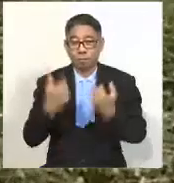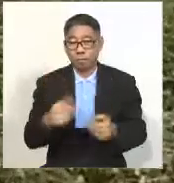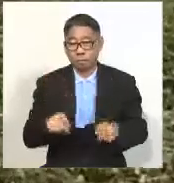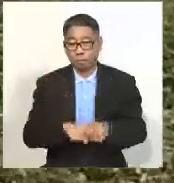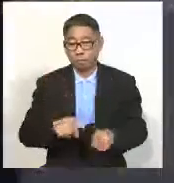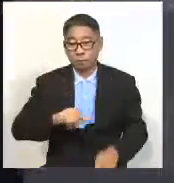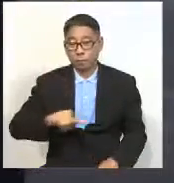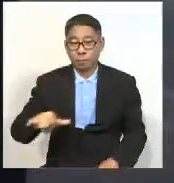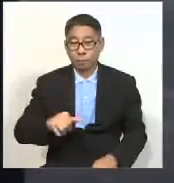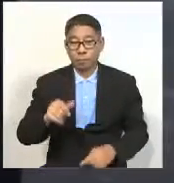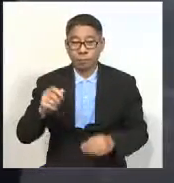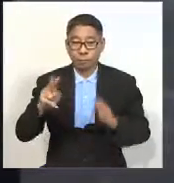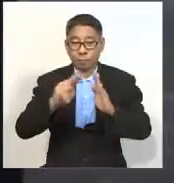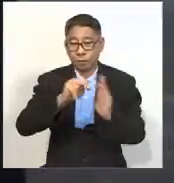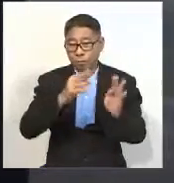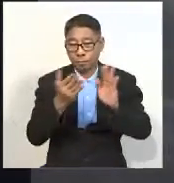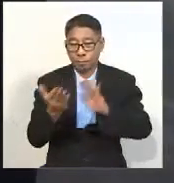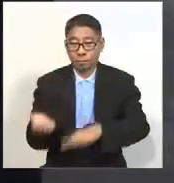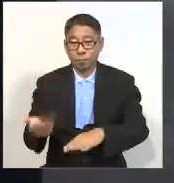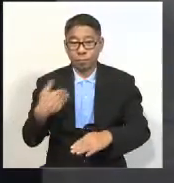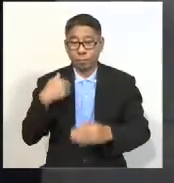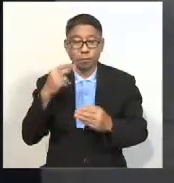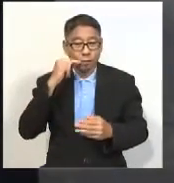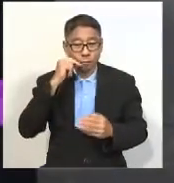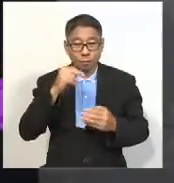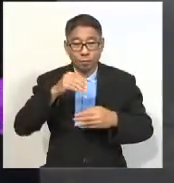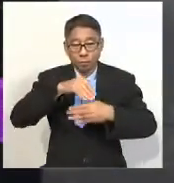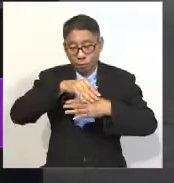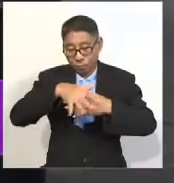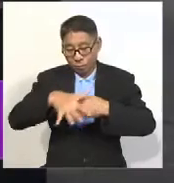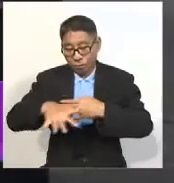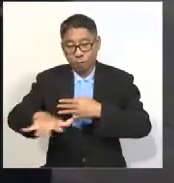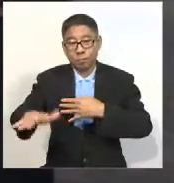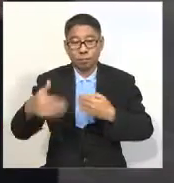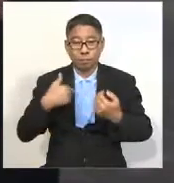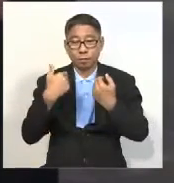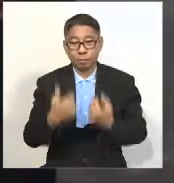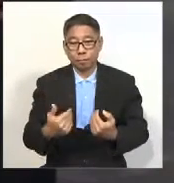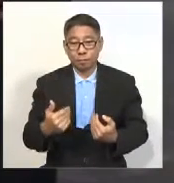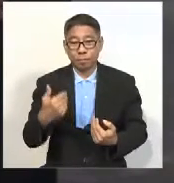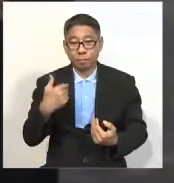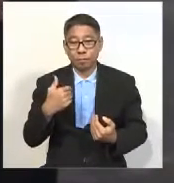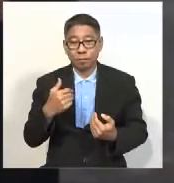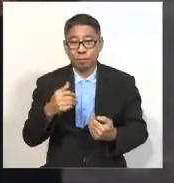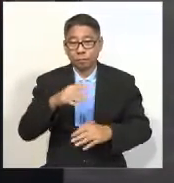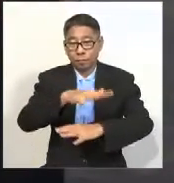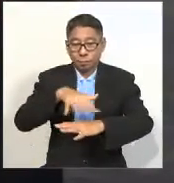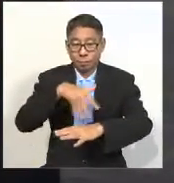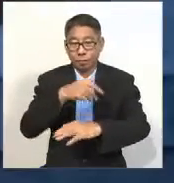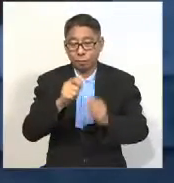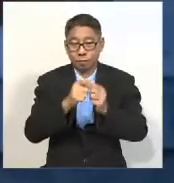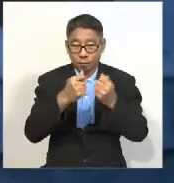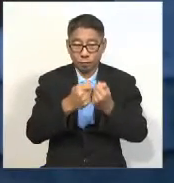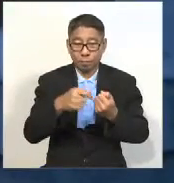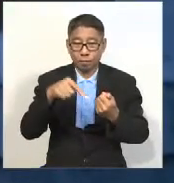ช่นเดียวกับที่จังหวัดนครพนมก็ต้องระบายน้ำมาตามลำน้ำบังและลำน้ำก่ำซึ่งอยู่ในพื้นที่ของอำเ